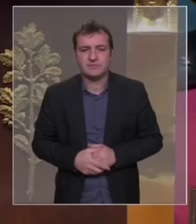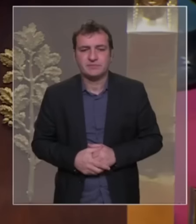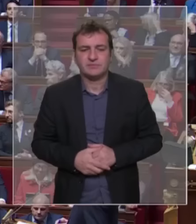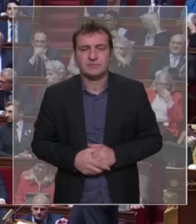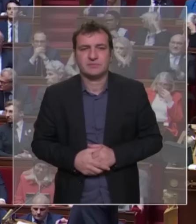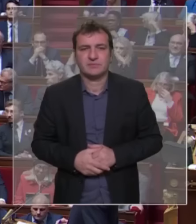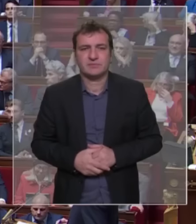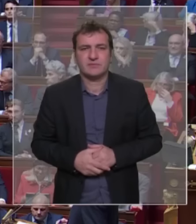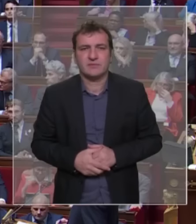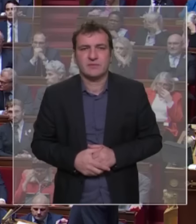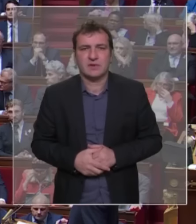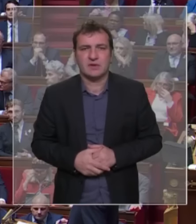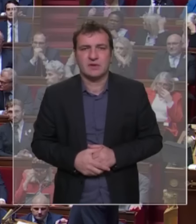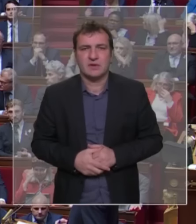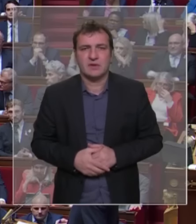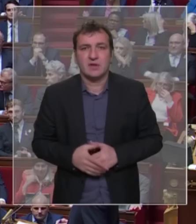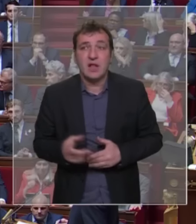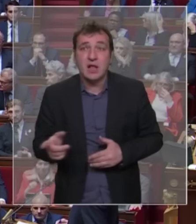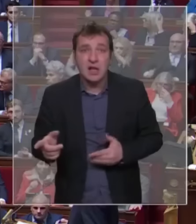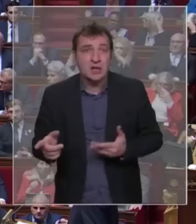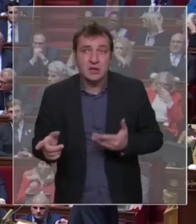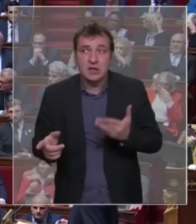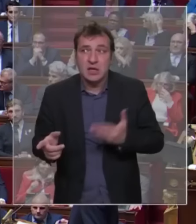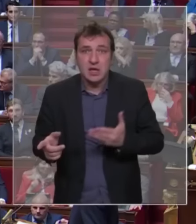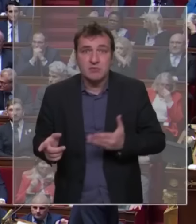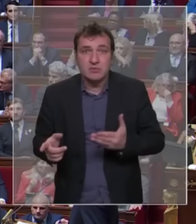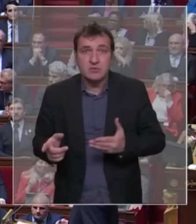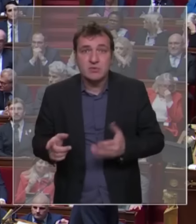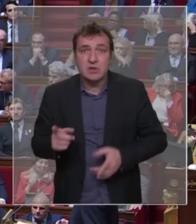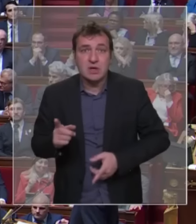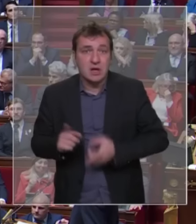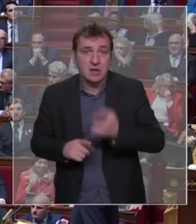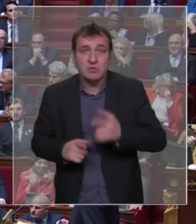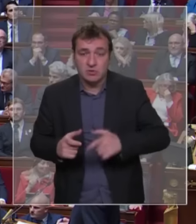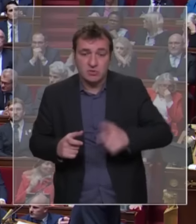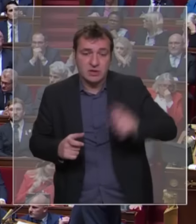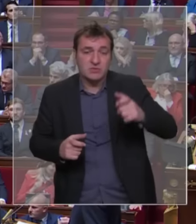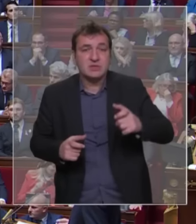pour répondre aux besoins essentiels de l'industrie et du logement.